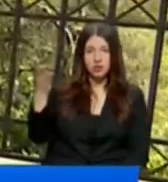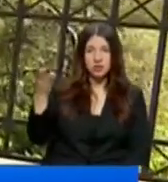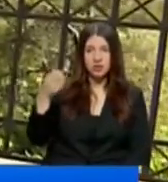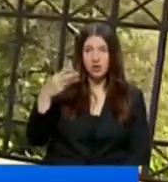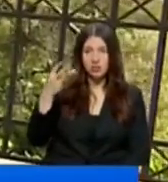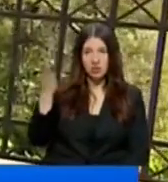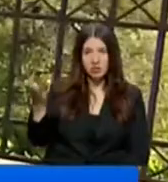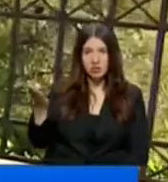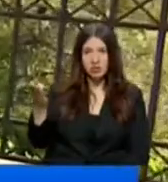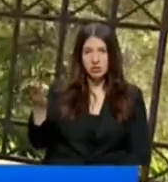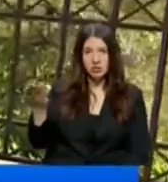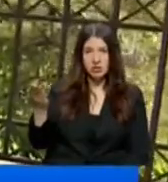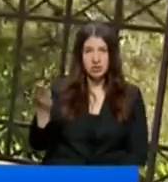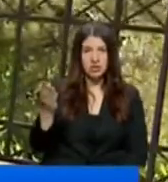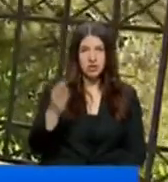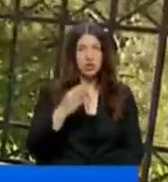Erdoğan'ın.